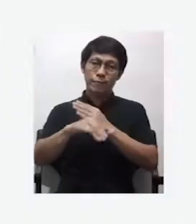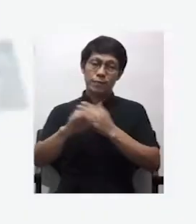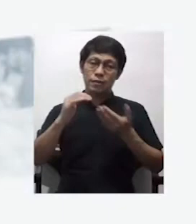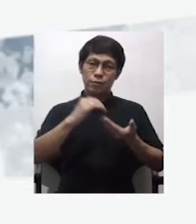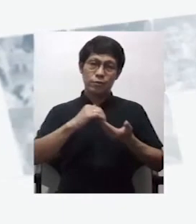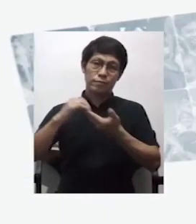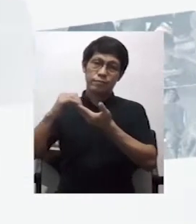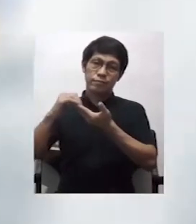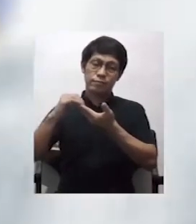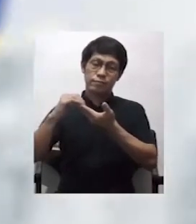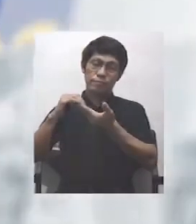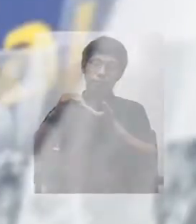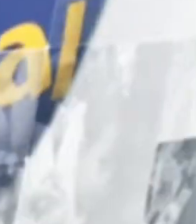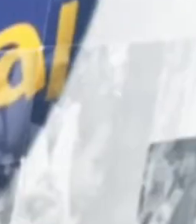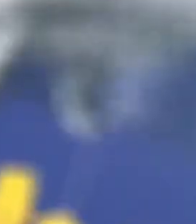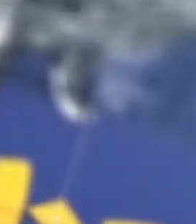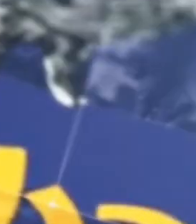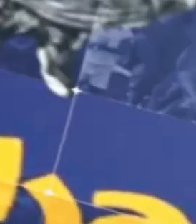Mahal.